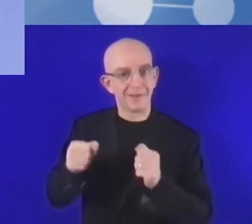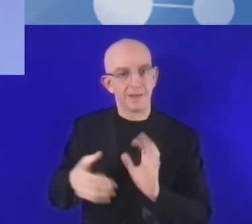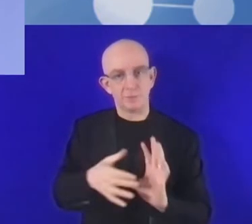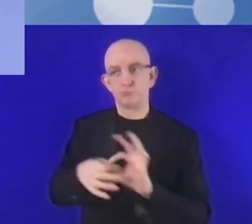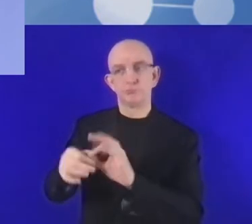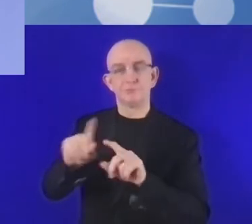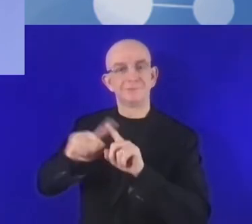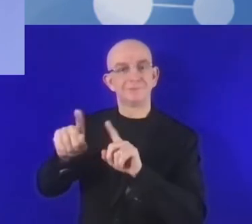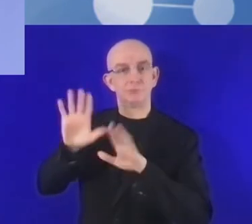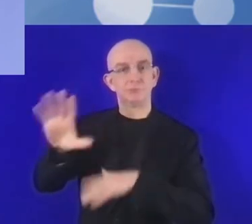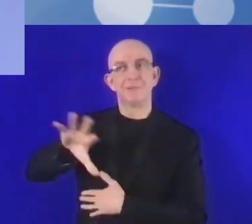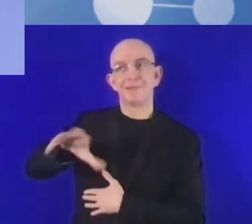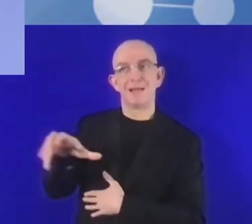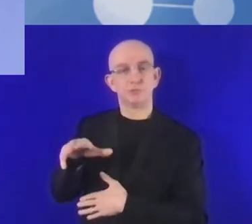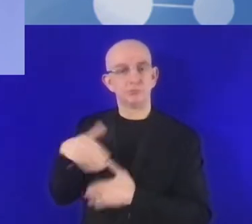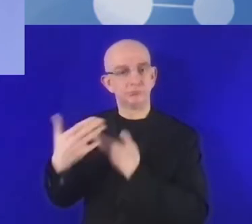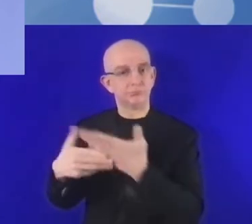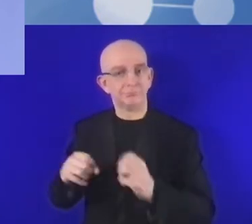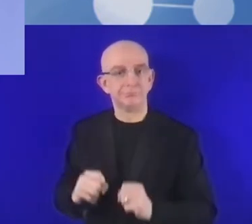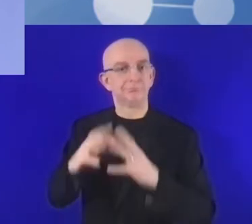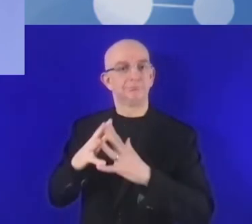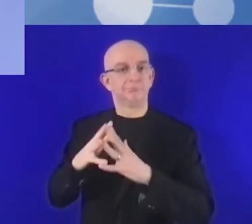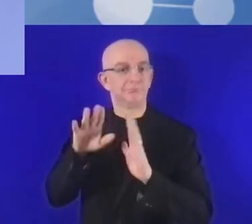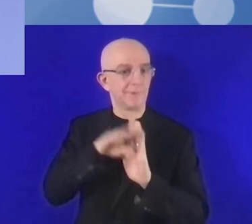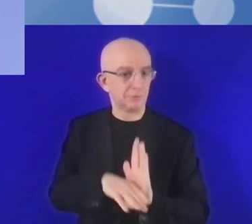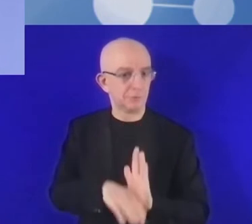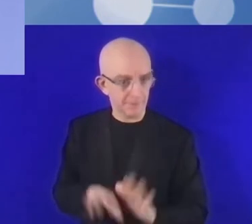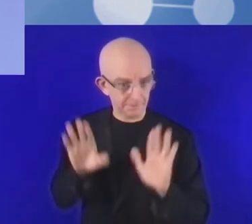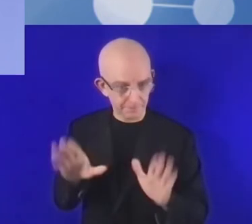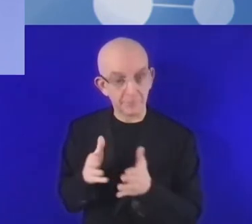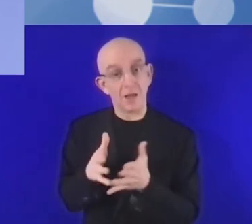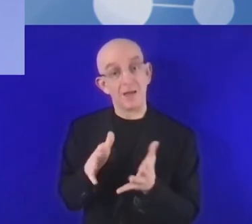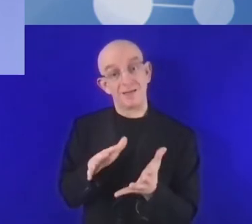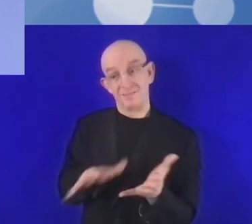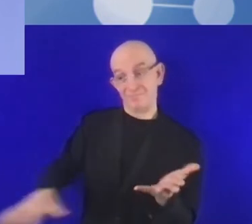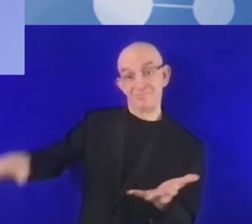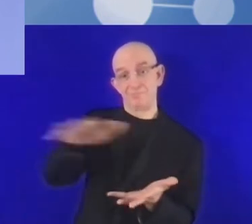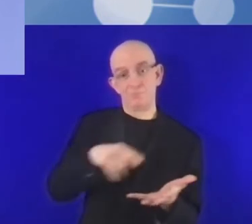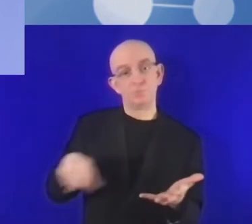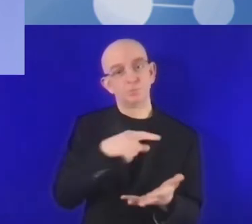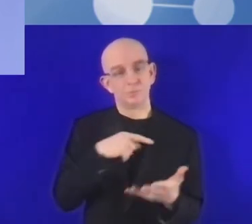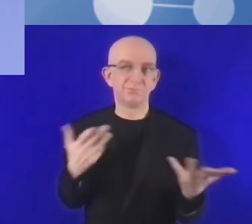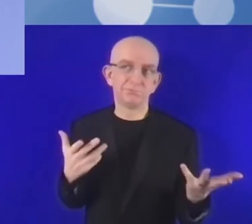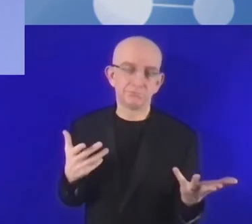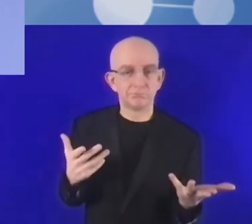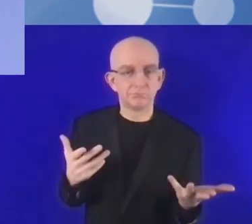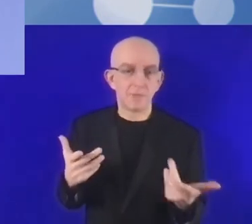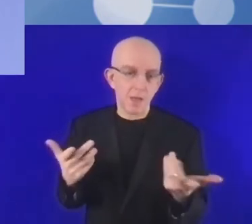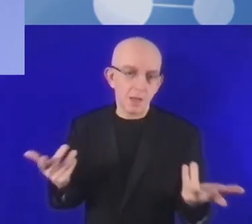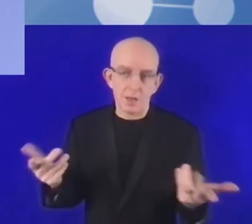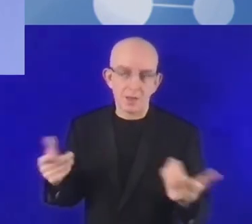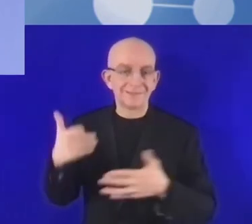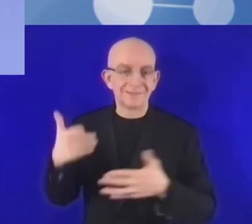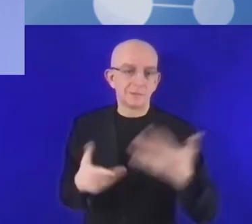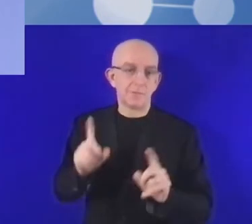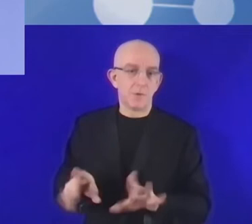最主要的基础的是我们的数据能够公开，大家都能够使用，可以说有创